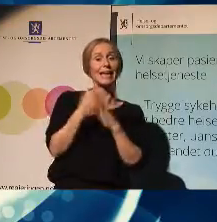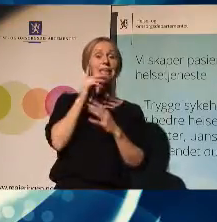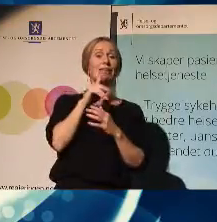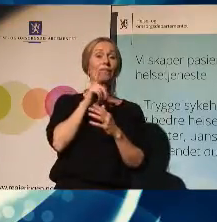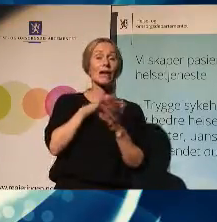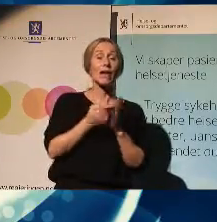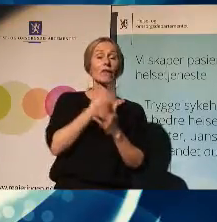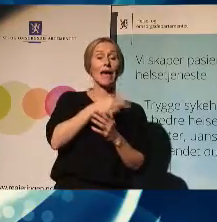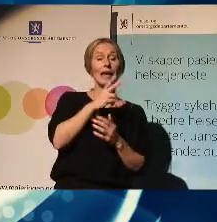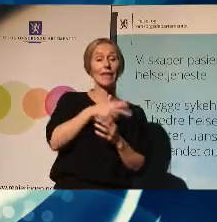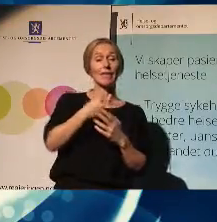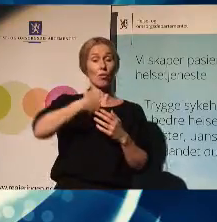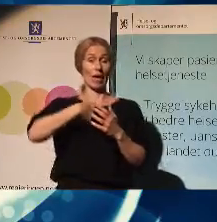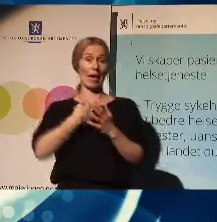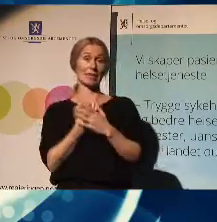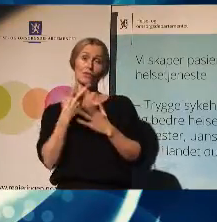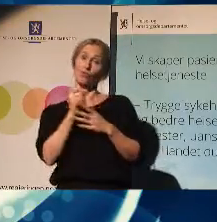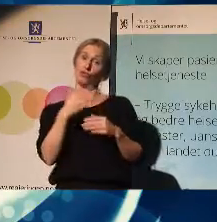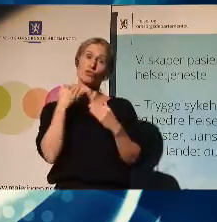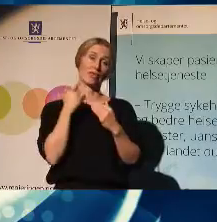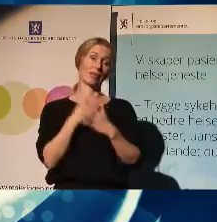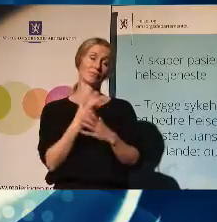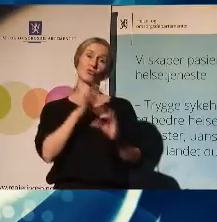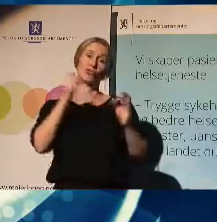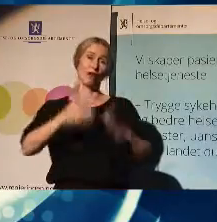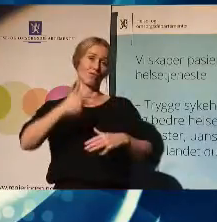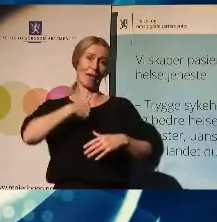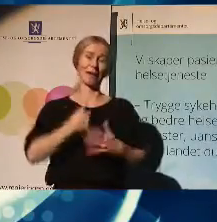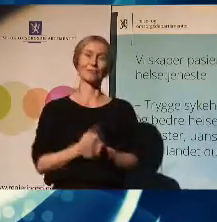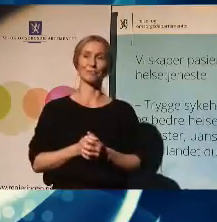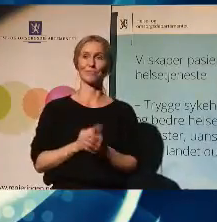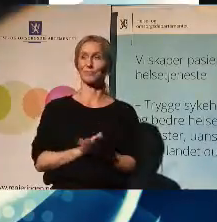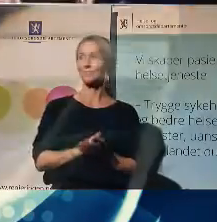Helene og jeg som tok studiet. Takk for meg.